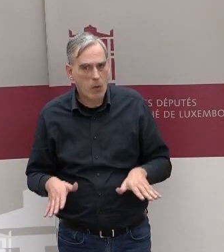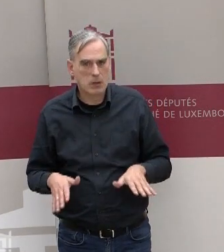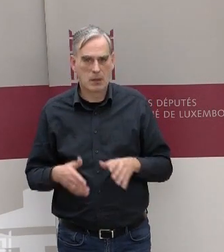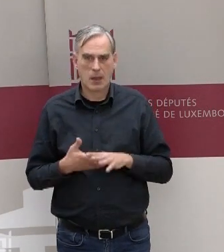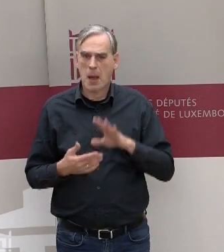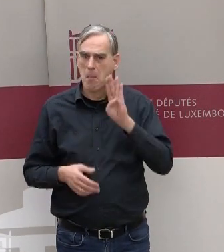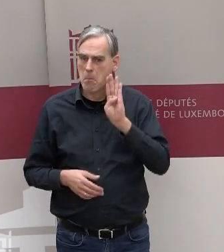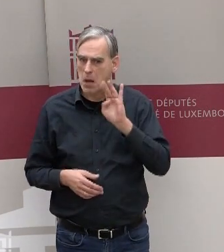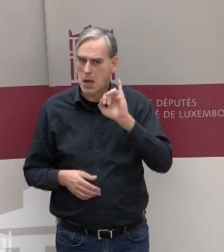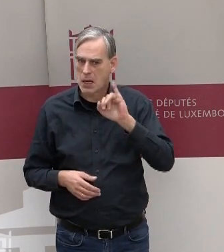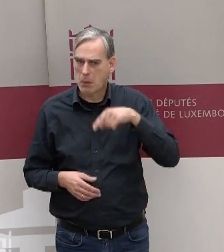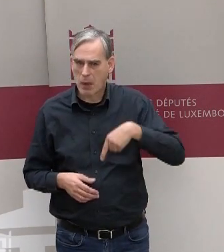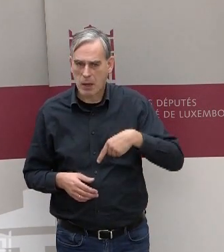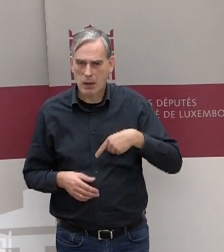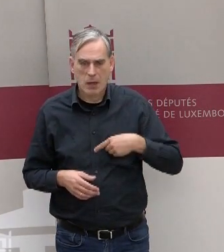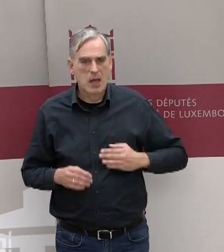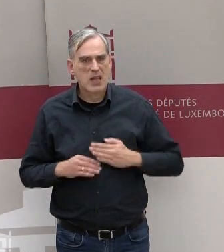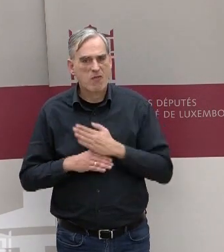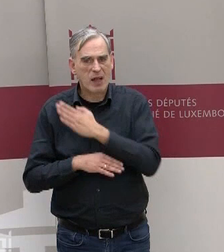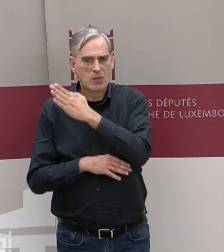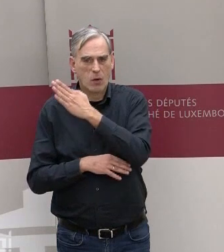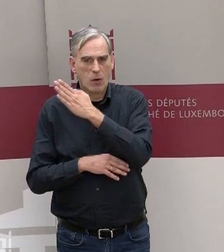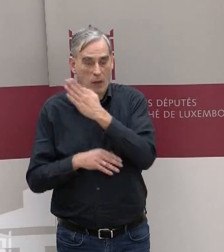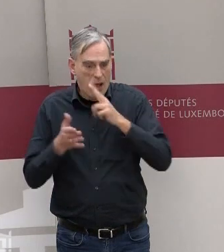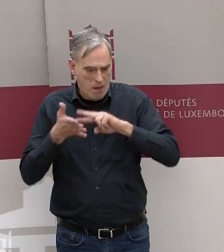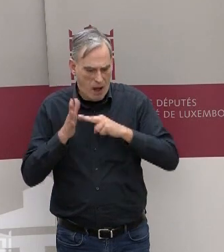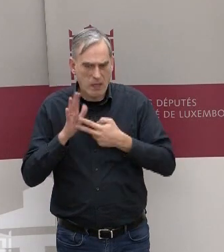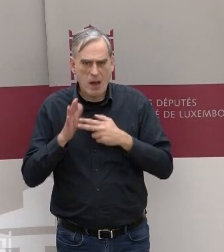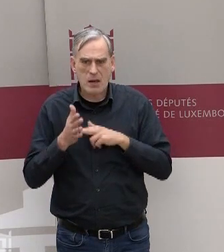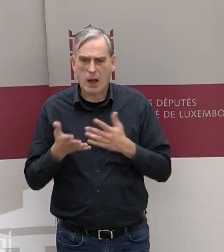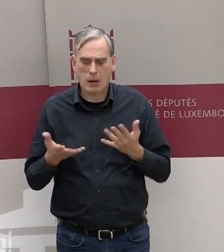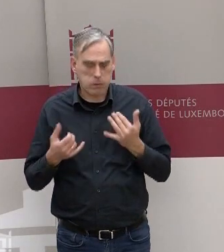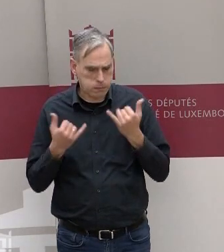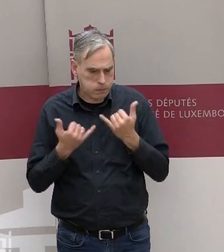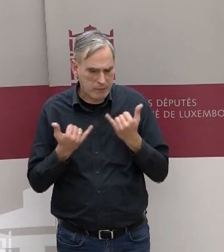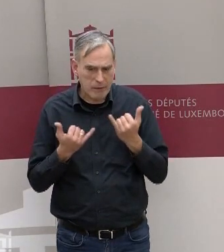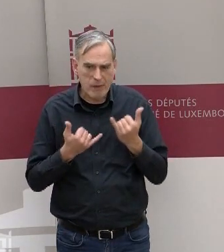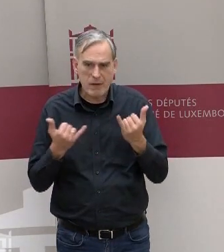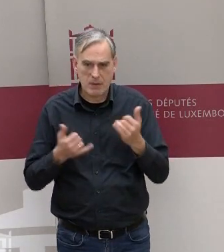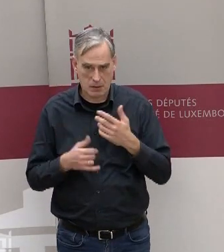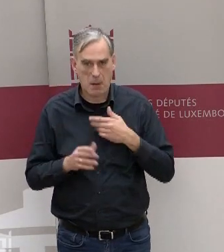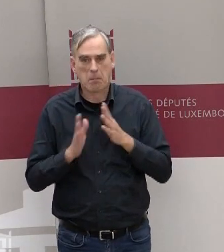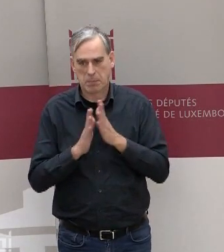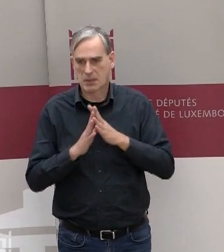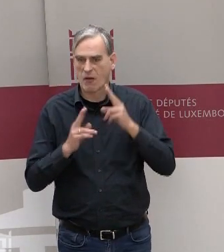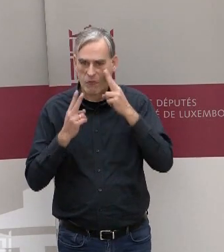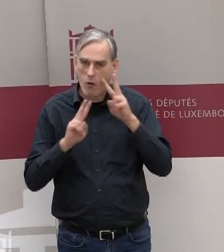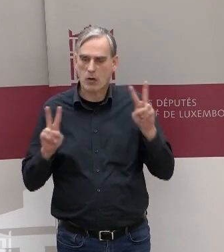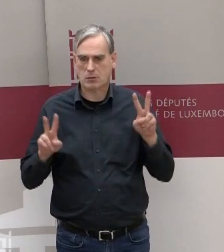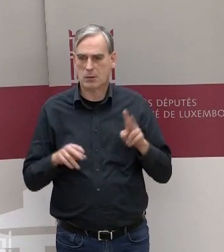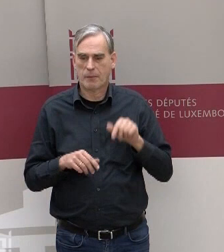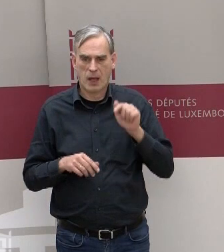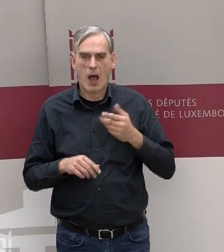auch als Energieversorgung stehen? Es gilt vorsichtig zu sein, gleichzeitig die steigende Armut zu Lützburg zu